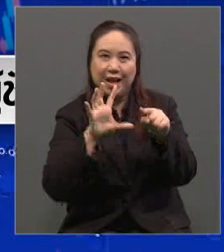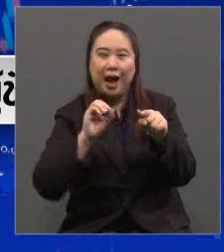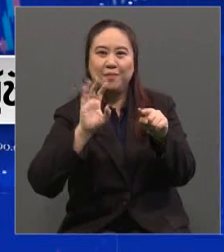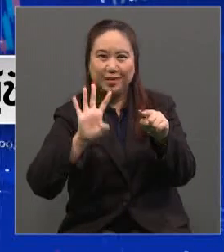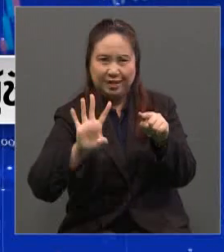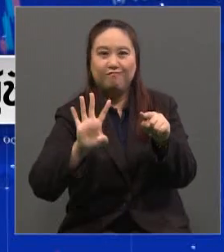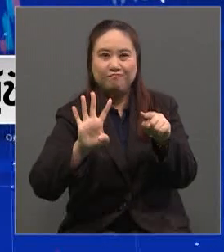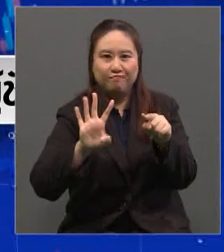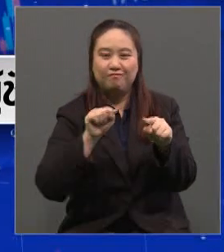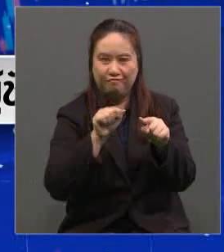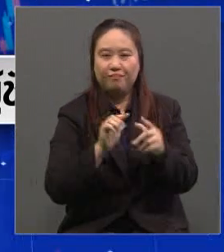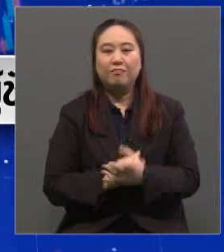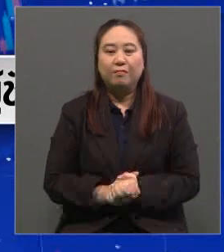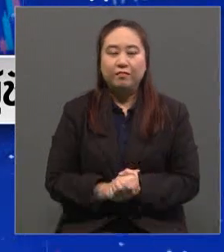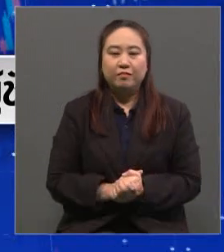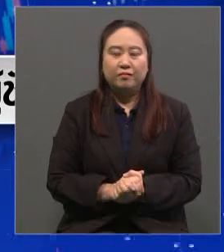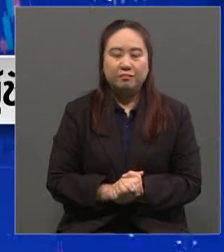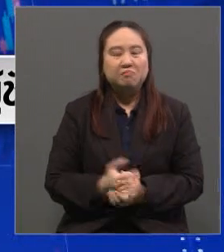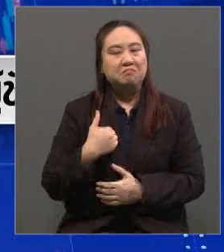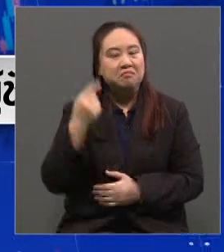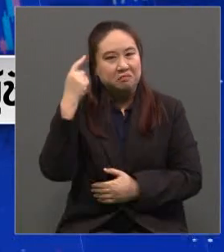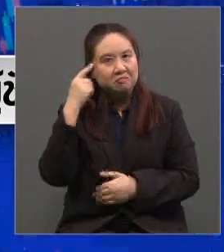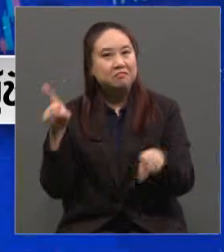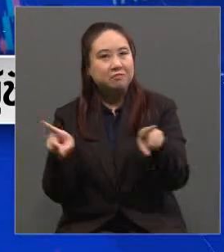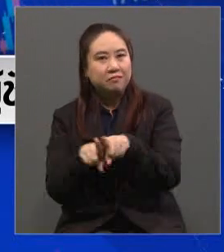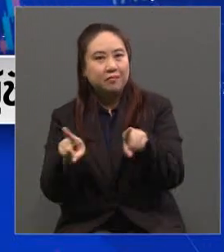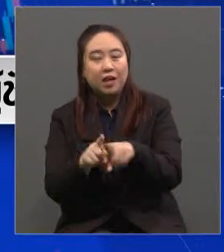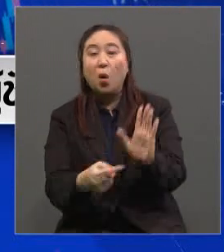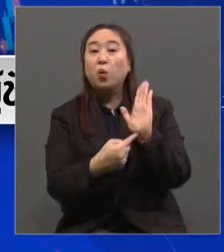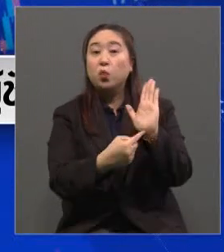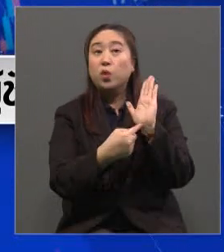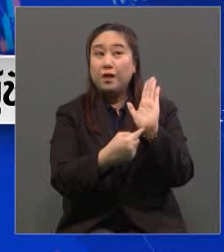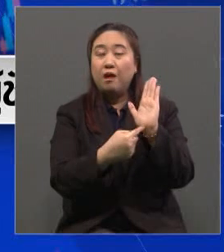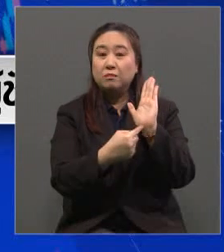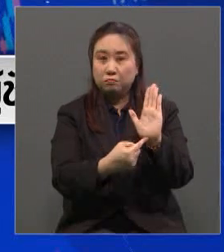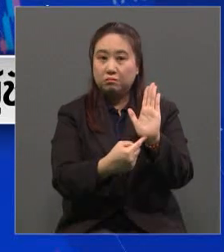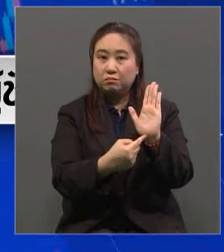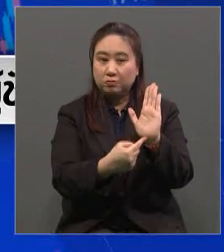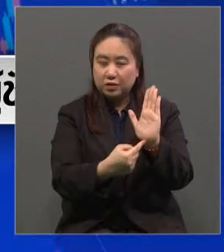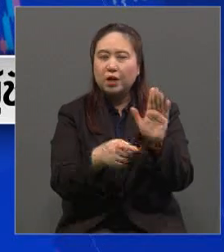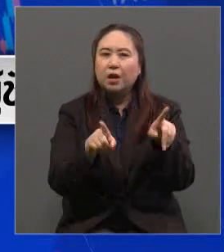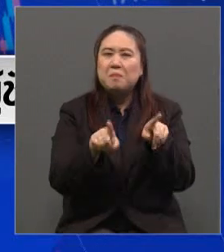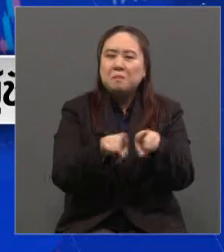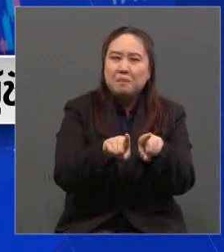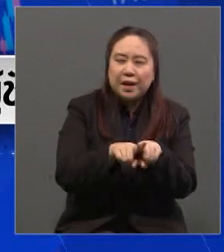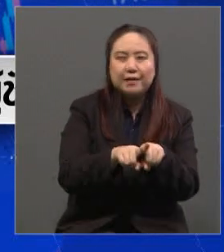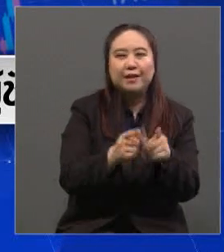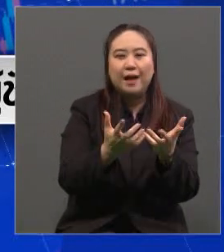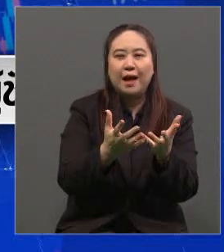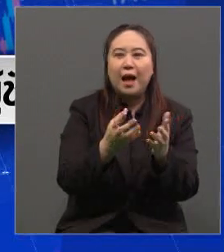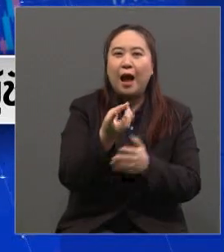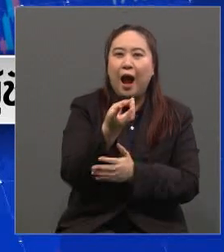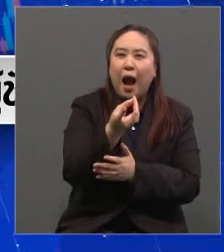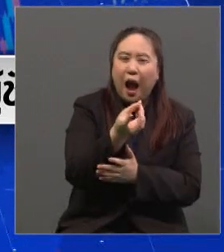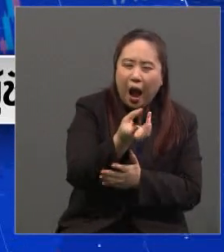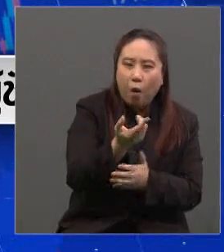าสื่อในช่องทางอื่นๆครับ ค่ะอันนี้เห็นด้วยนะเพราะอะไรรู้ไหมคะอย่างเช่นอย่างที่บอกไปแชร์เข้าสารแชร์ทองคำบางที